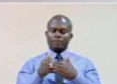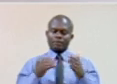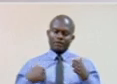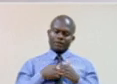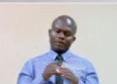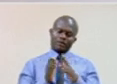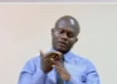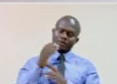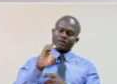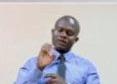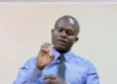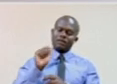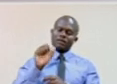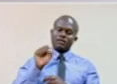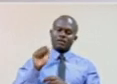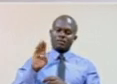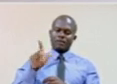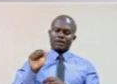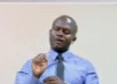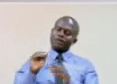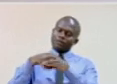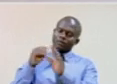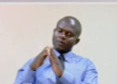place un hub financier